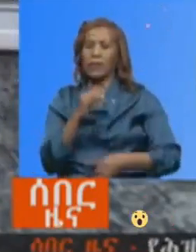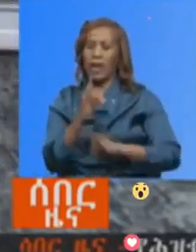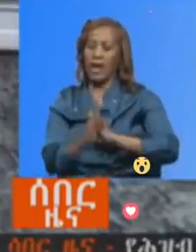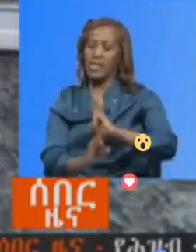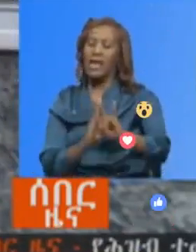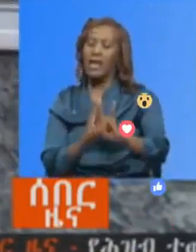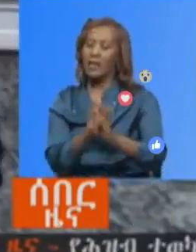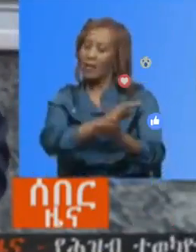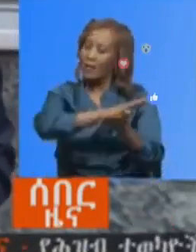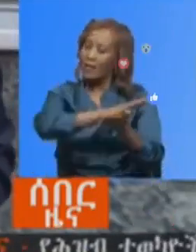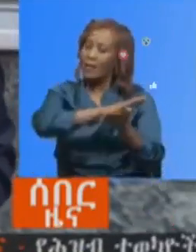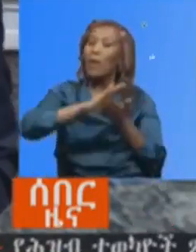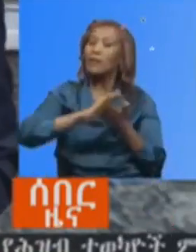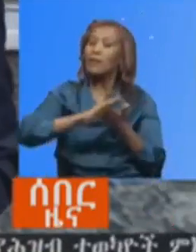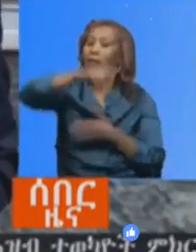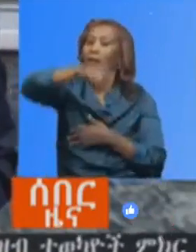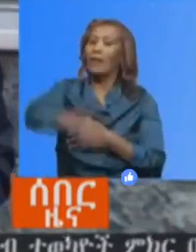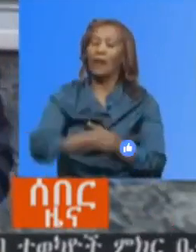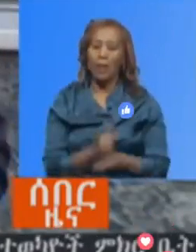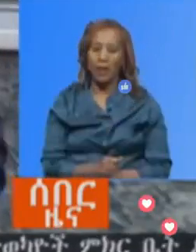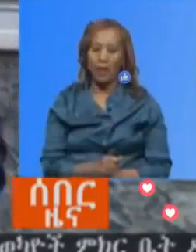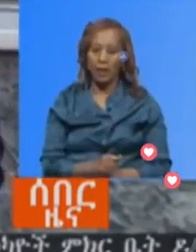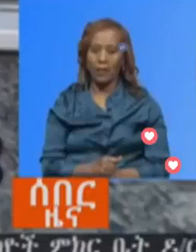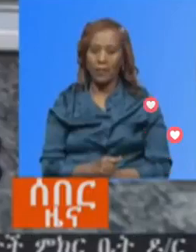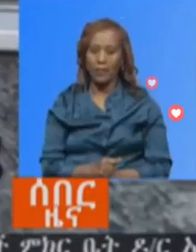ከዘረኝነት ማጽዳት ይገባናል።